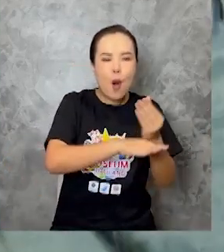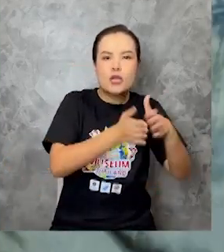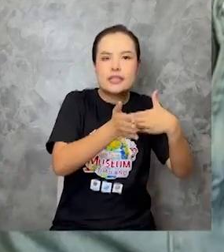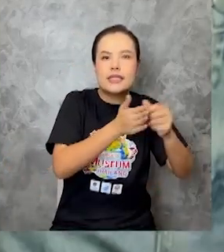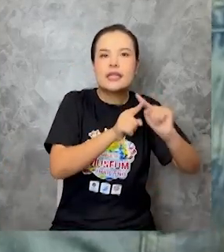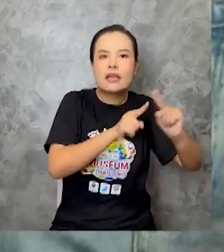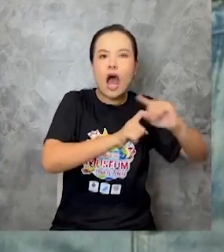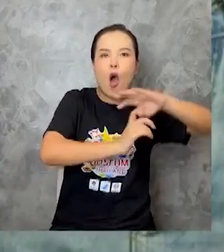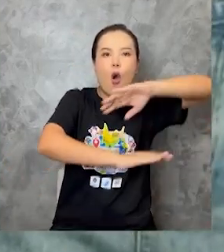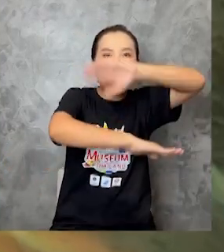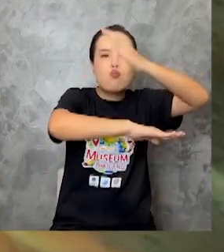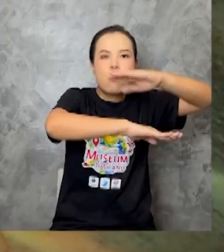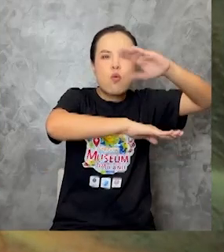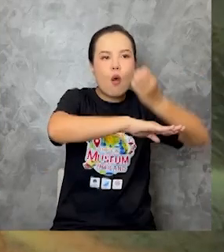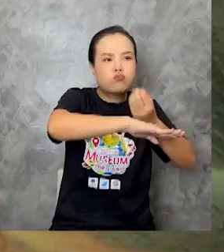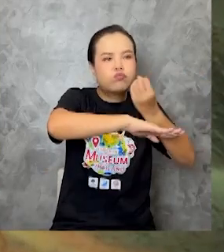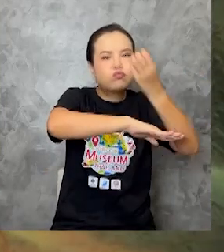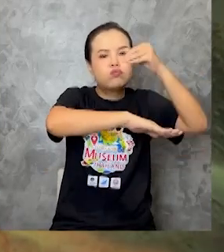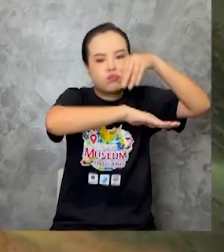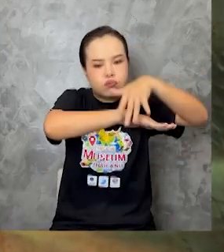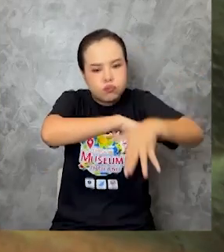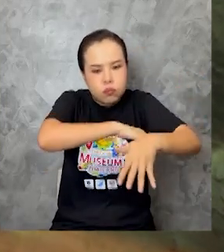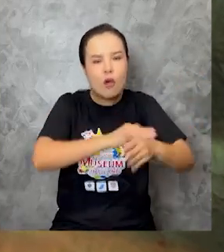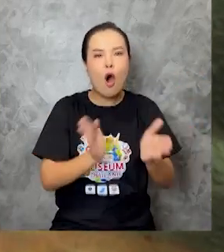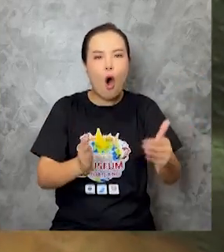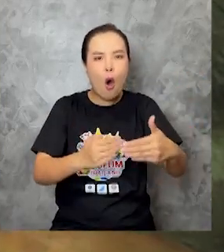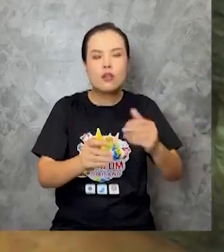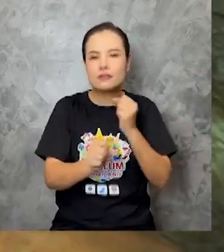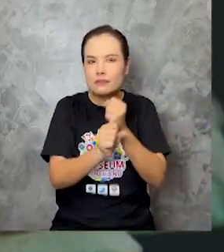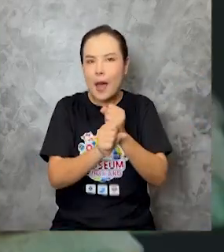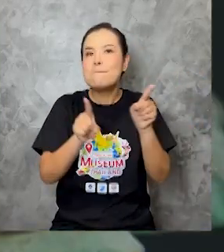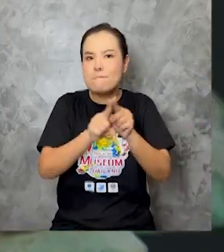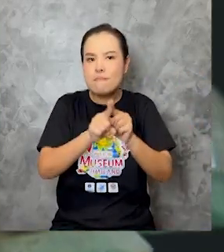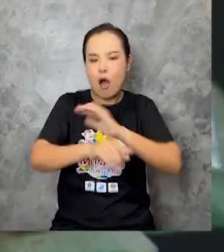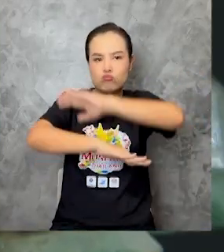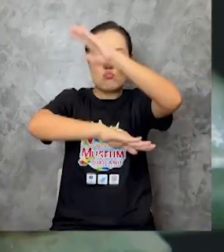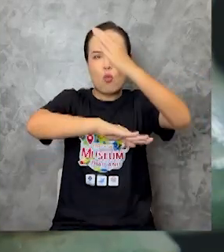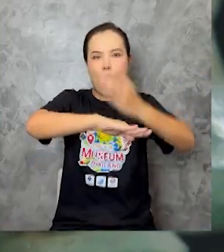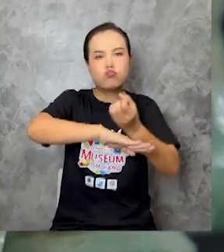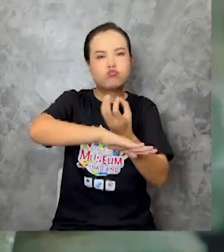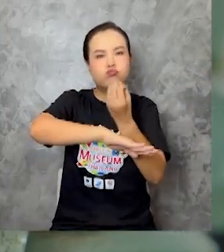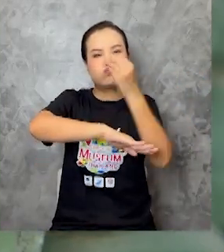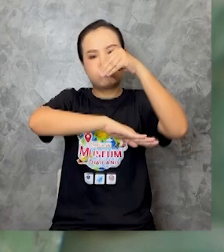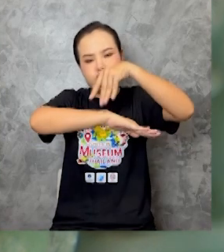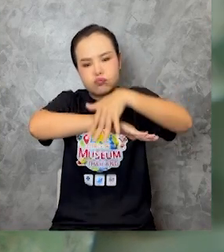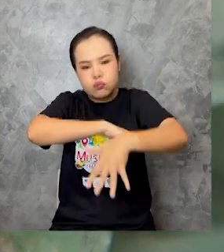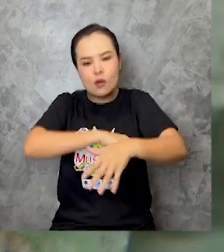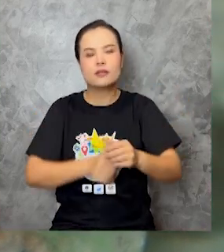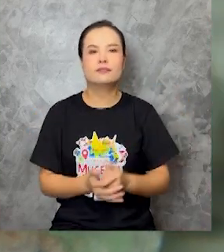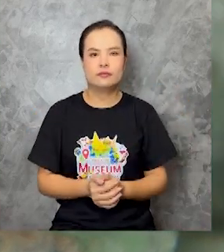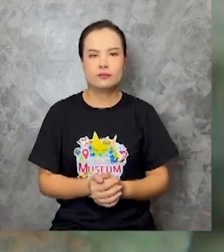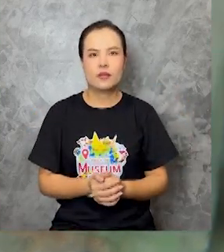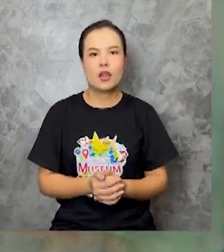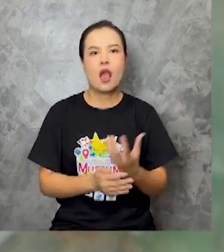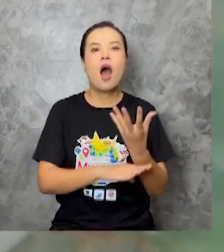าตุที่เป็นพวกลาวาภูเขาไฟดูอย่างห้องนี้เราจำลองมาให้เป็นเหมือนภูเขาไฟเลย อันนี้เขาเรียกว่าอะไรคะพี่อ๋อ เขาเรียกว่าฟอส